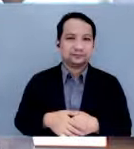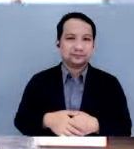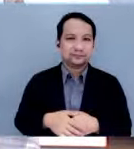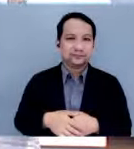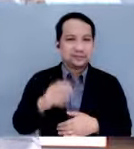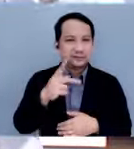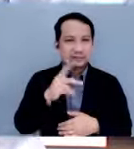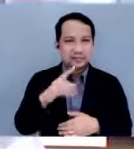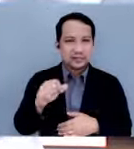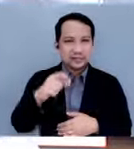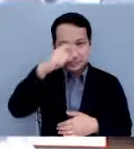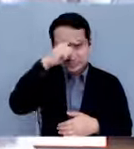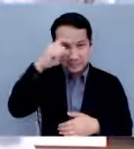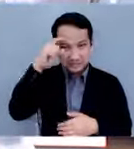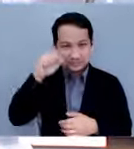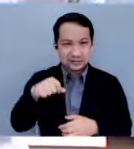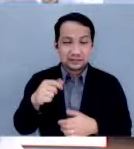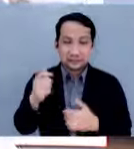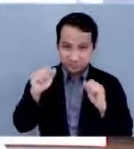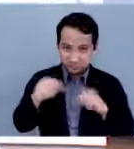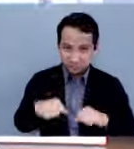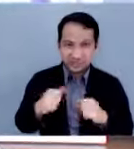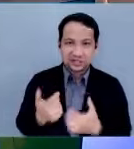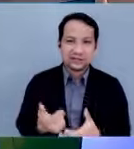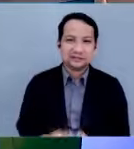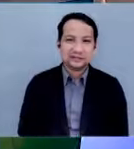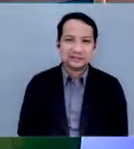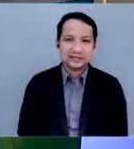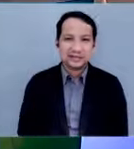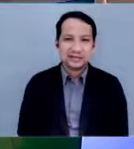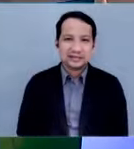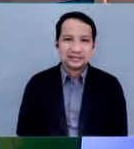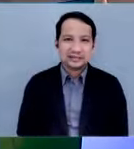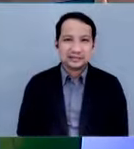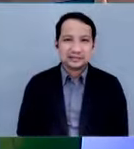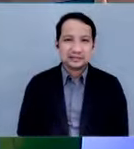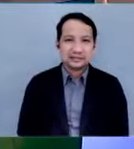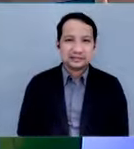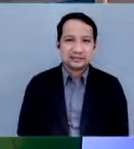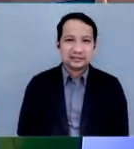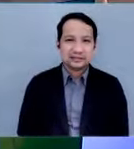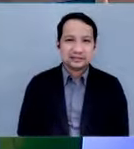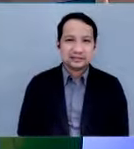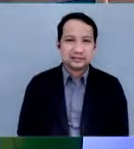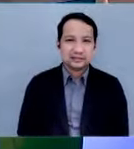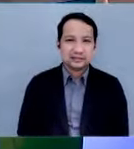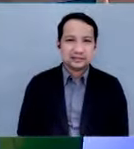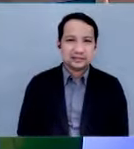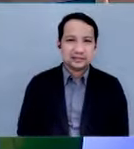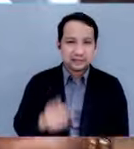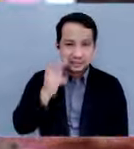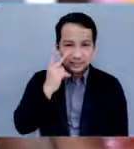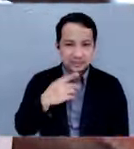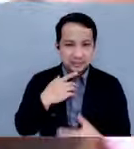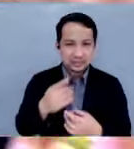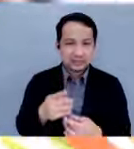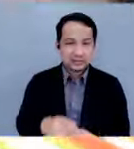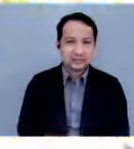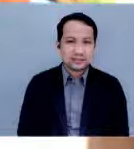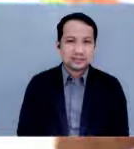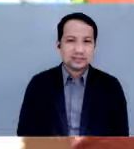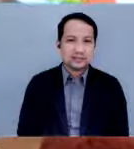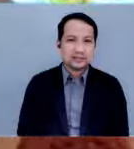na din po kasi, kaya pwedeng detalye, para kahit anong size pwede. Okay. Pwede. Tapos yung pinagka-interesan ni Mami Chiki kanina, yung pambaso.